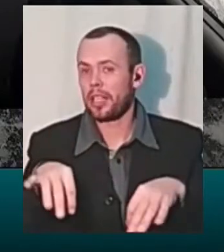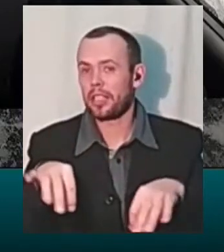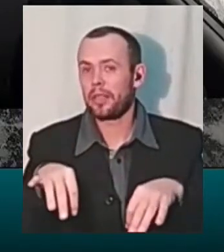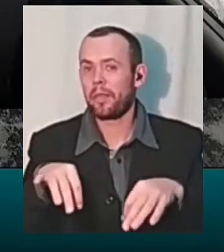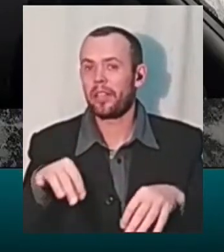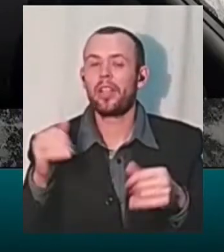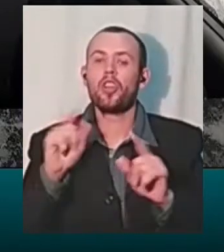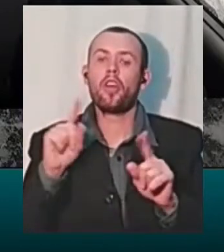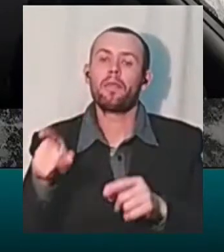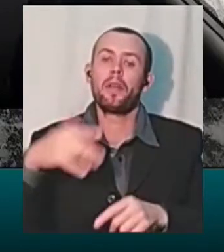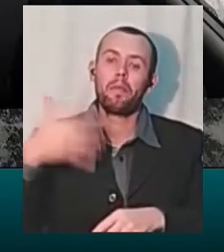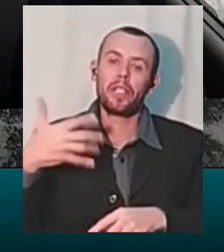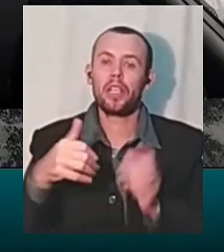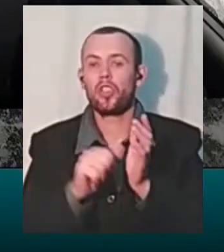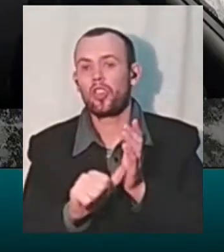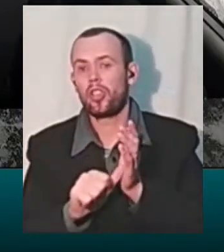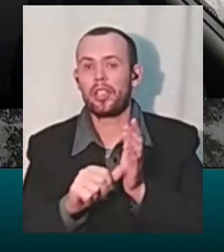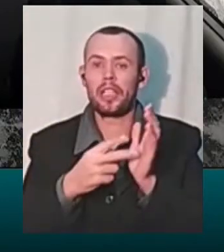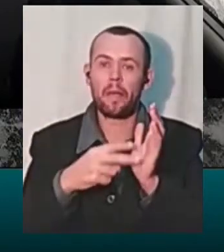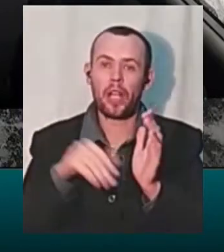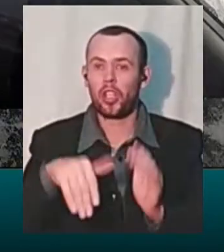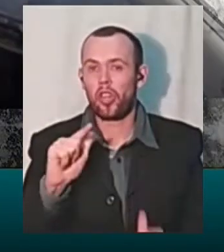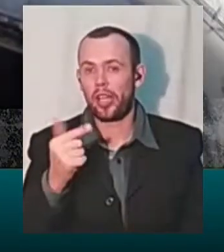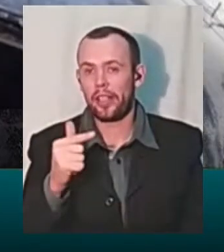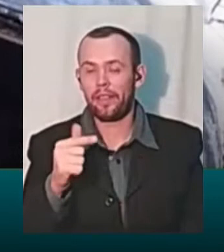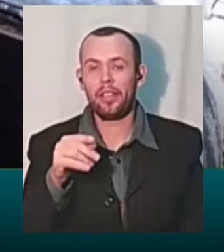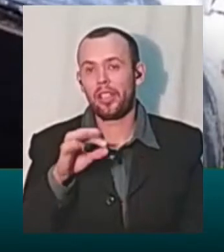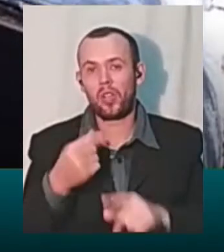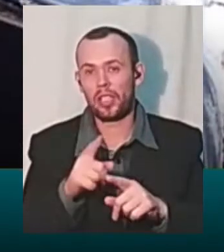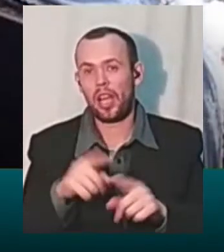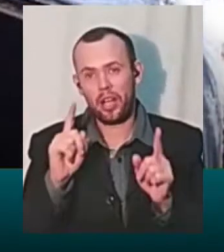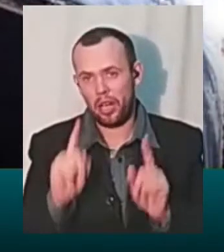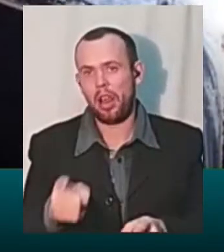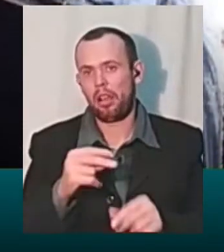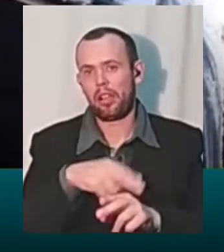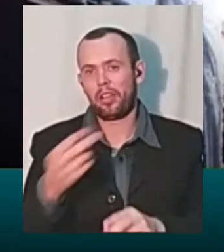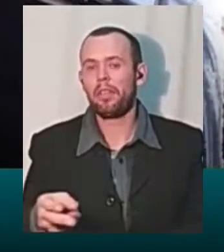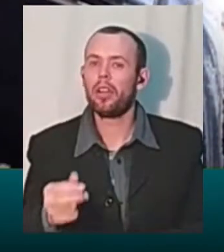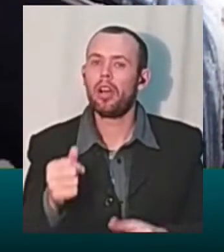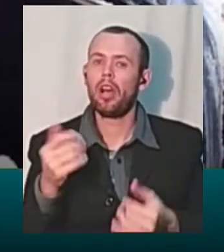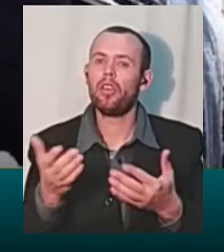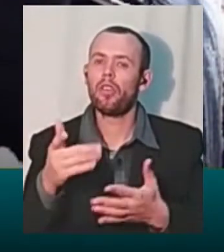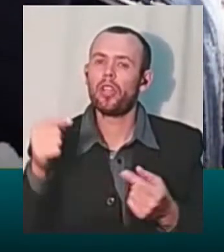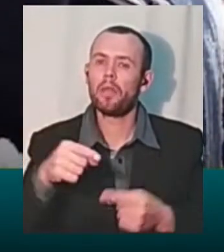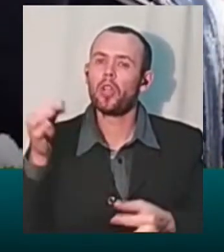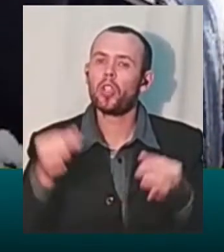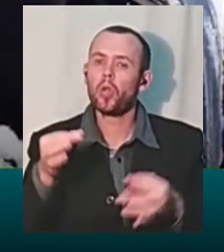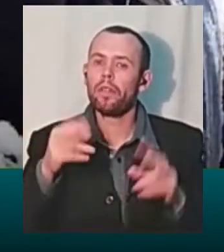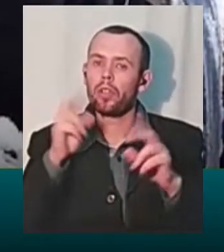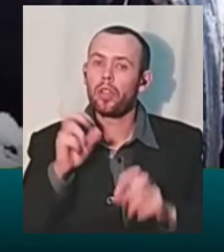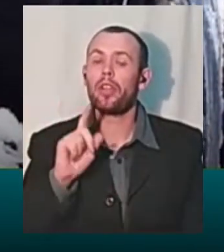там 50, 60, 70 тисяч гривень, то це реально компенсувати. А чи довго був саме судовий розгляд цієї справи? На жаль,